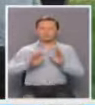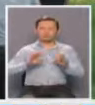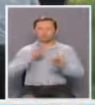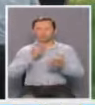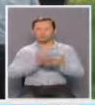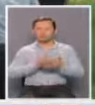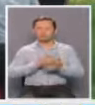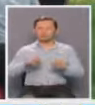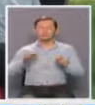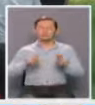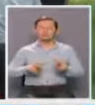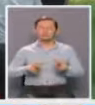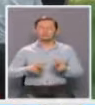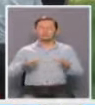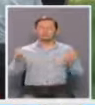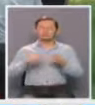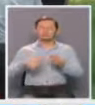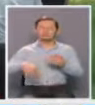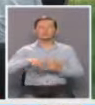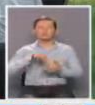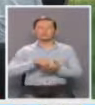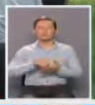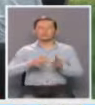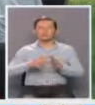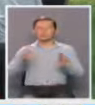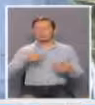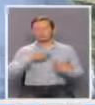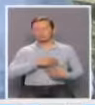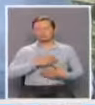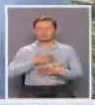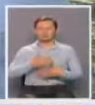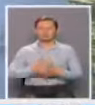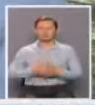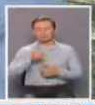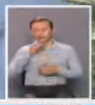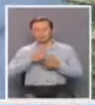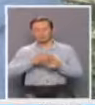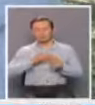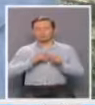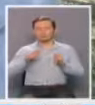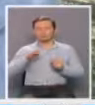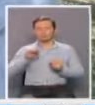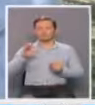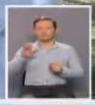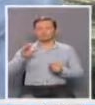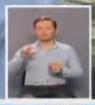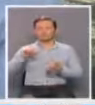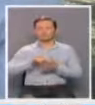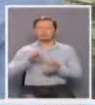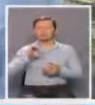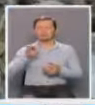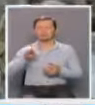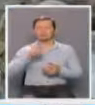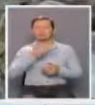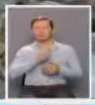бажатқан осы шығармашылық топқа үлкен алғысымызды білдіреміз. Жақында ғана Тасқарендер әулетінің ұйымдастыруымен Сүндет